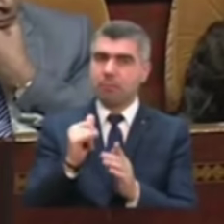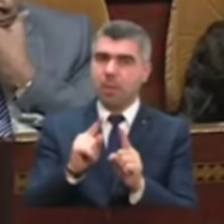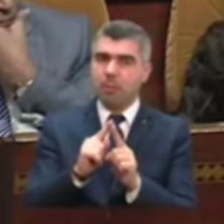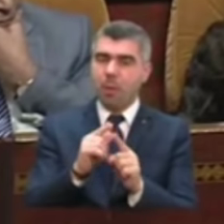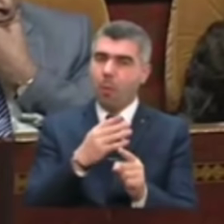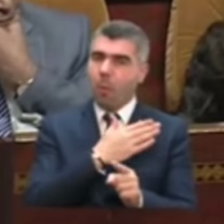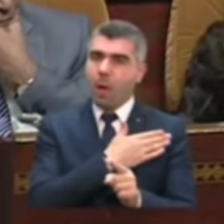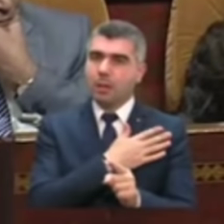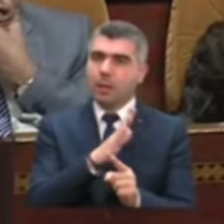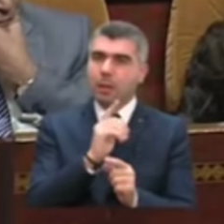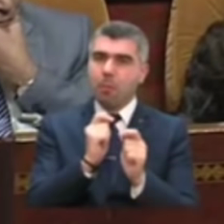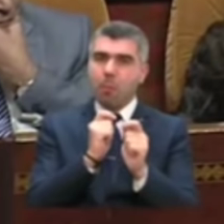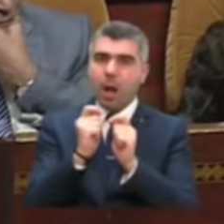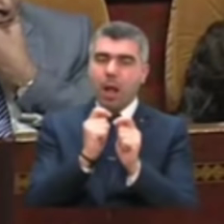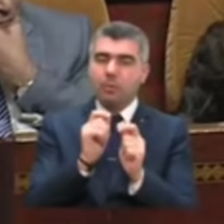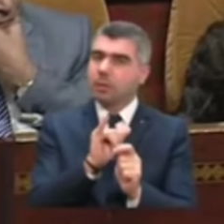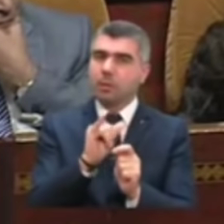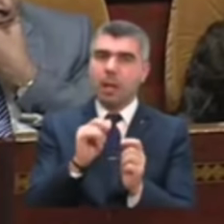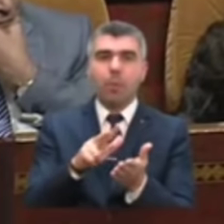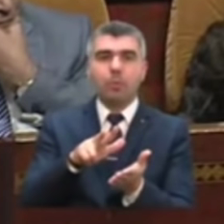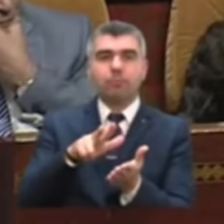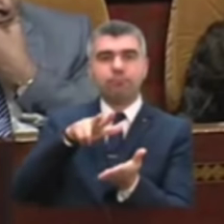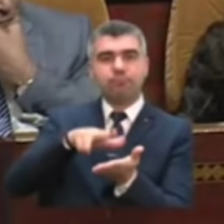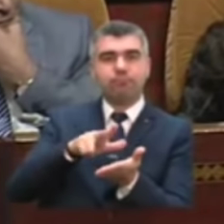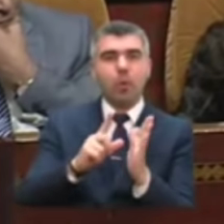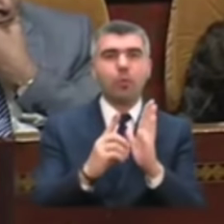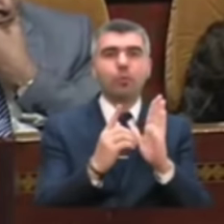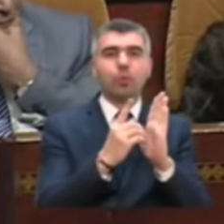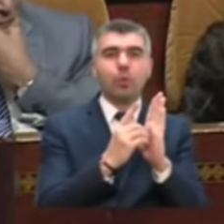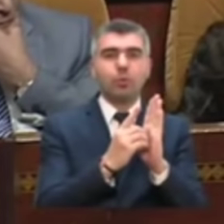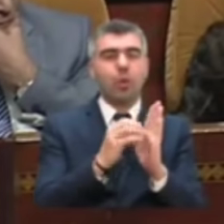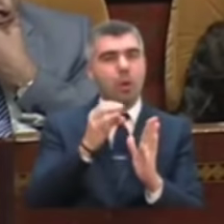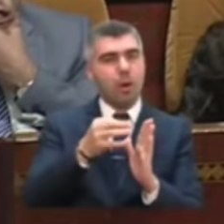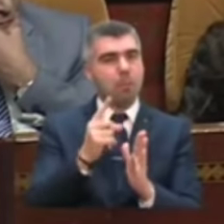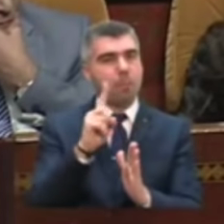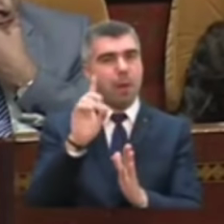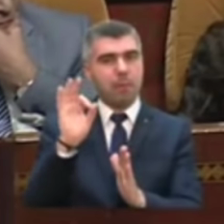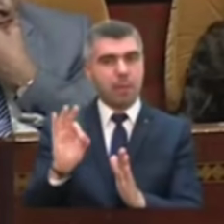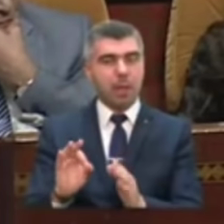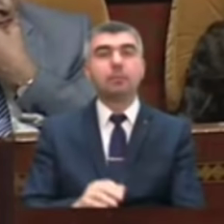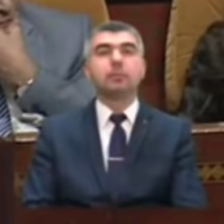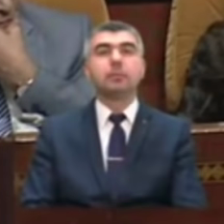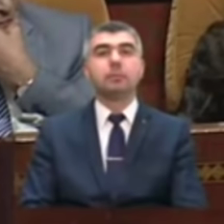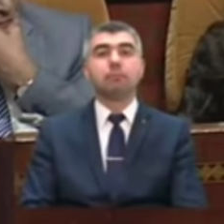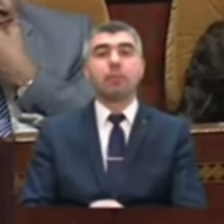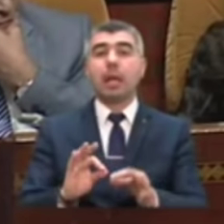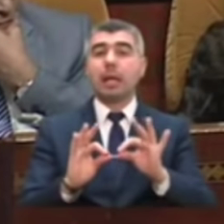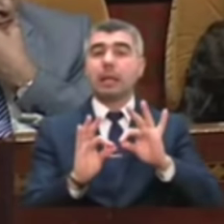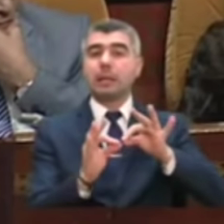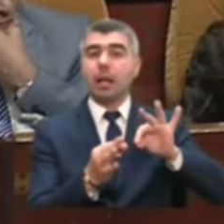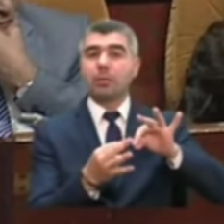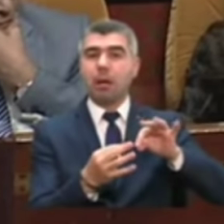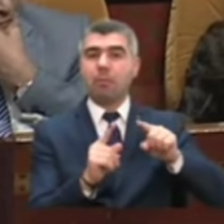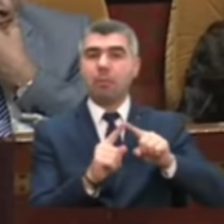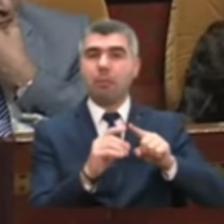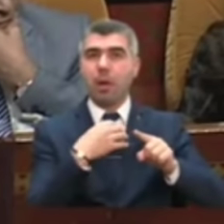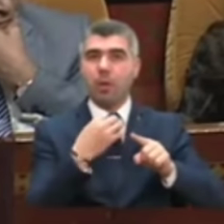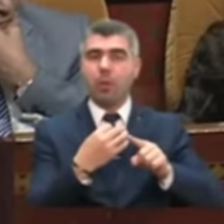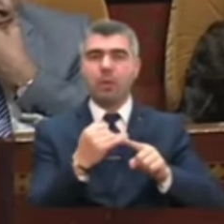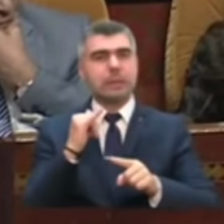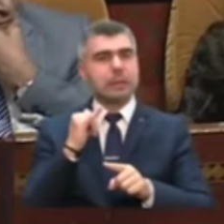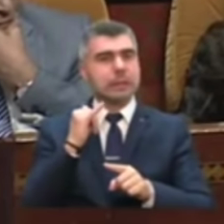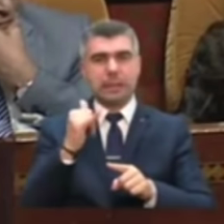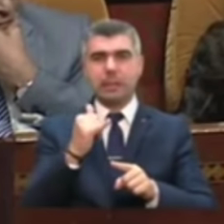مناقشة مادام الدستور حسم في هذه المسألة. بالنسبة للترجمة الفورية راه طلبناها وعودنا وتظهر